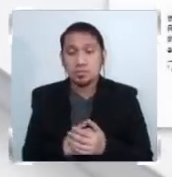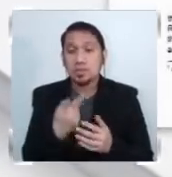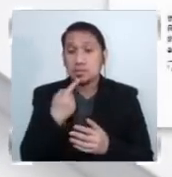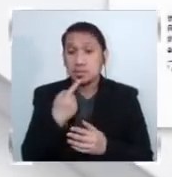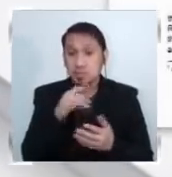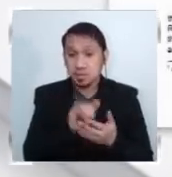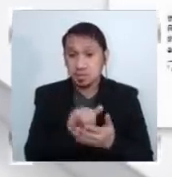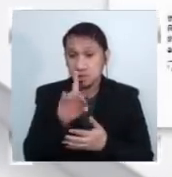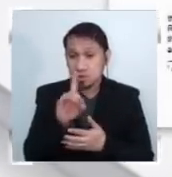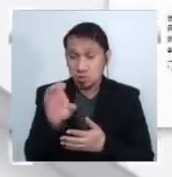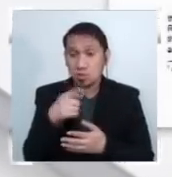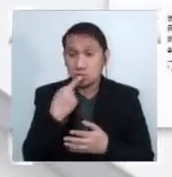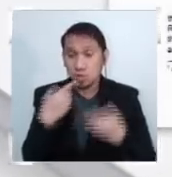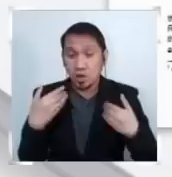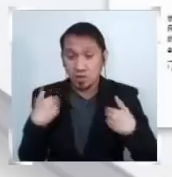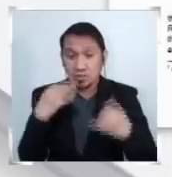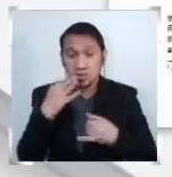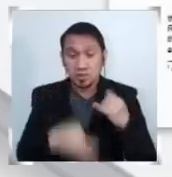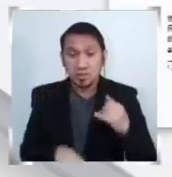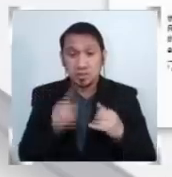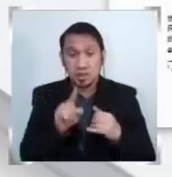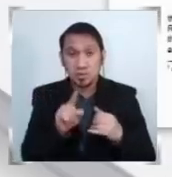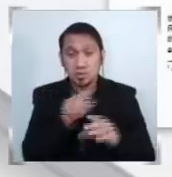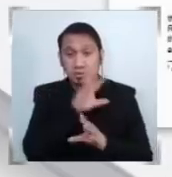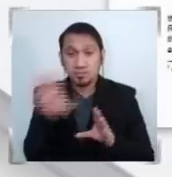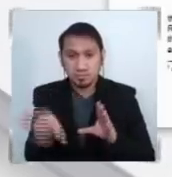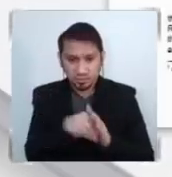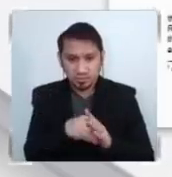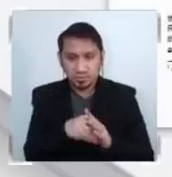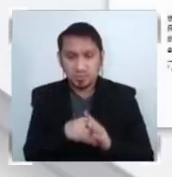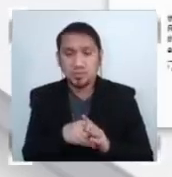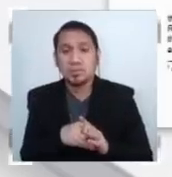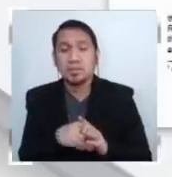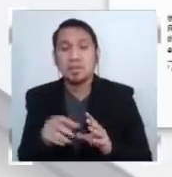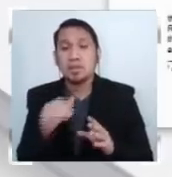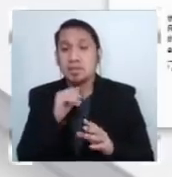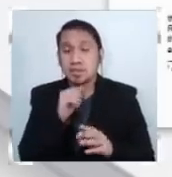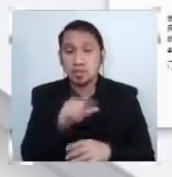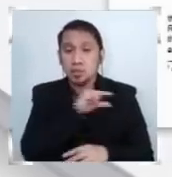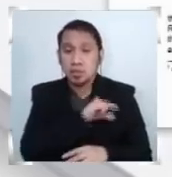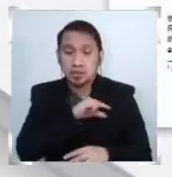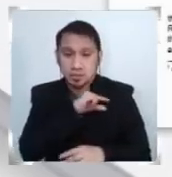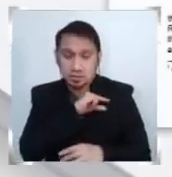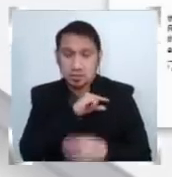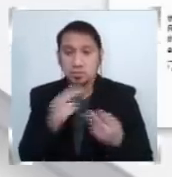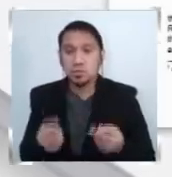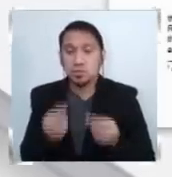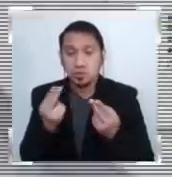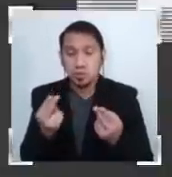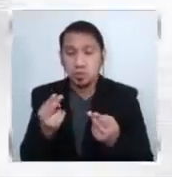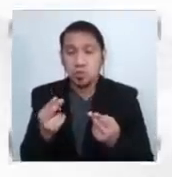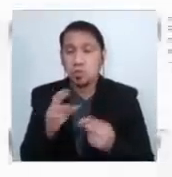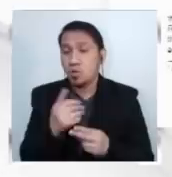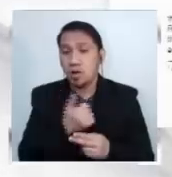sinumang nahatulan ng pinal sa isang kasong may kinalaman sa moral turpitude ay disqualified na kumandidato o humawak ng public